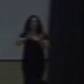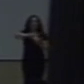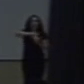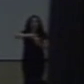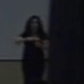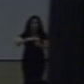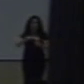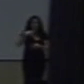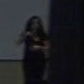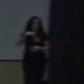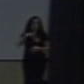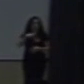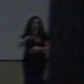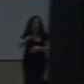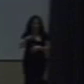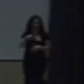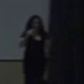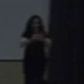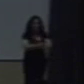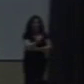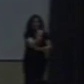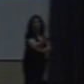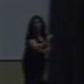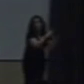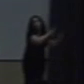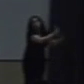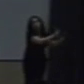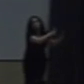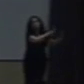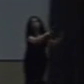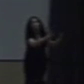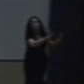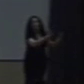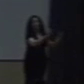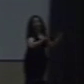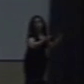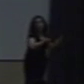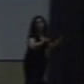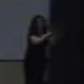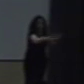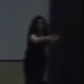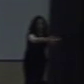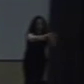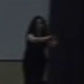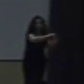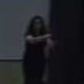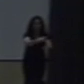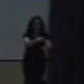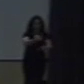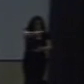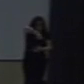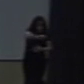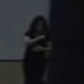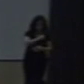municipis que estaven constituint els seus ajuntaments. Nosaltres en aquell moment en portàvem 17. Com les vam fer, aquestes notícies?